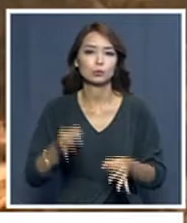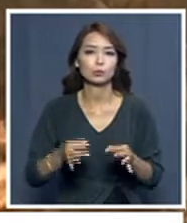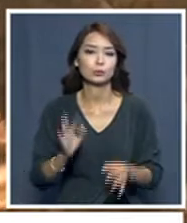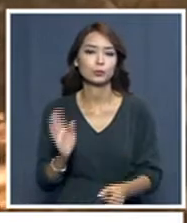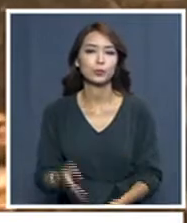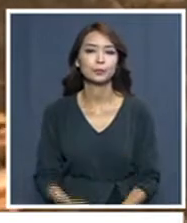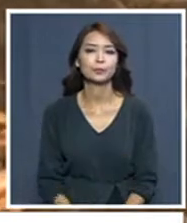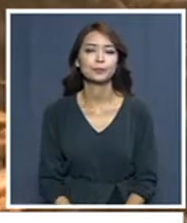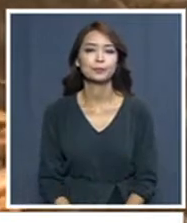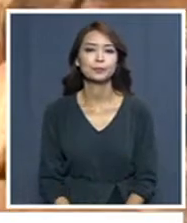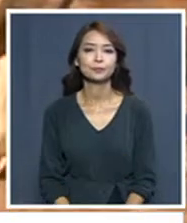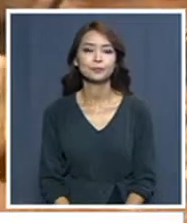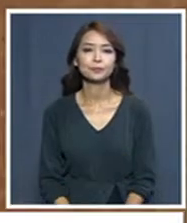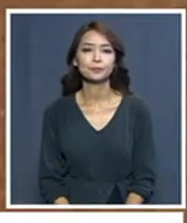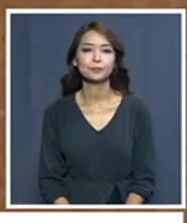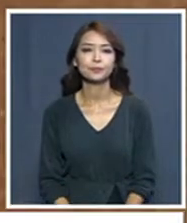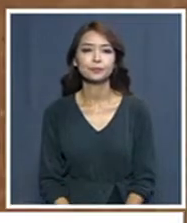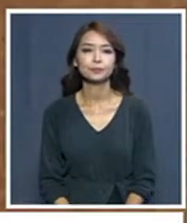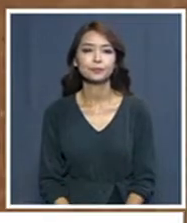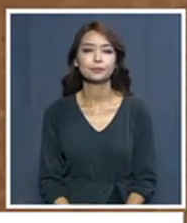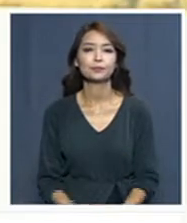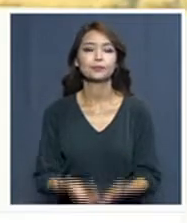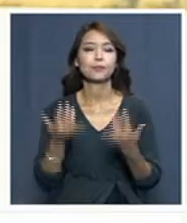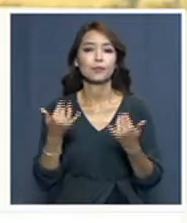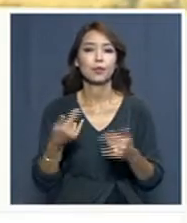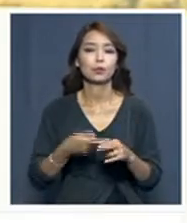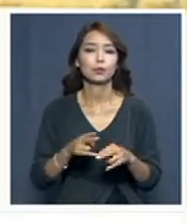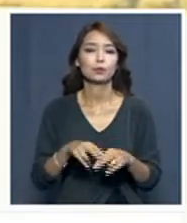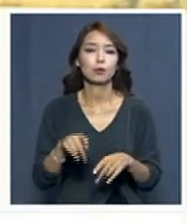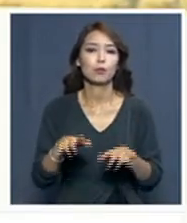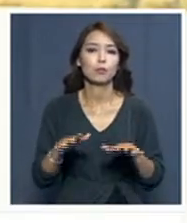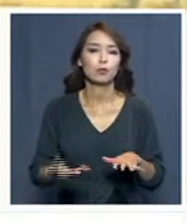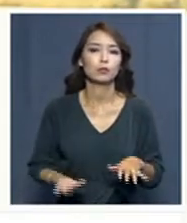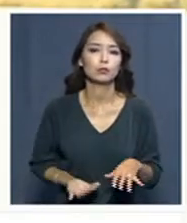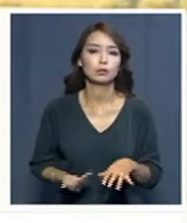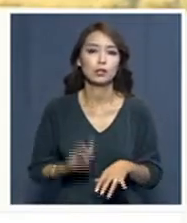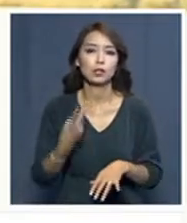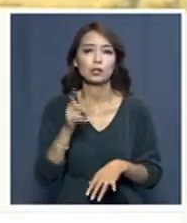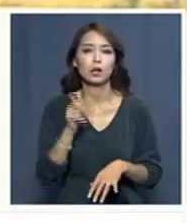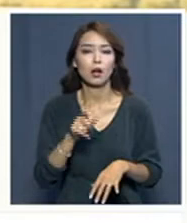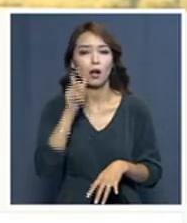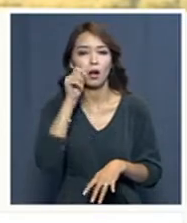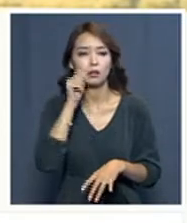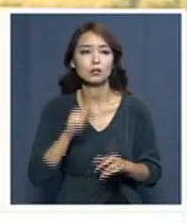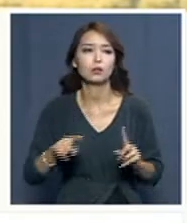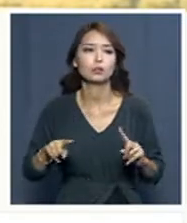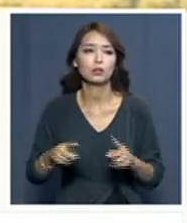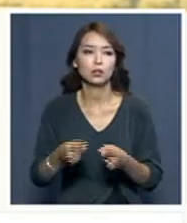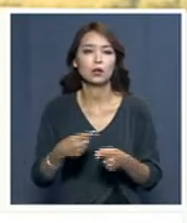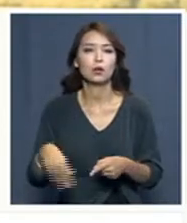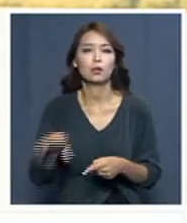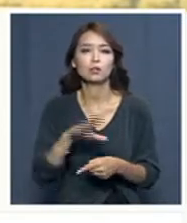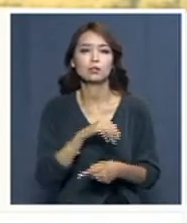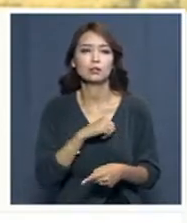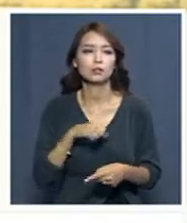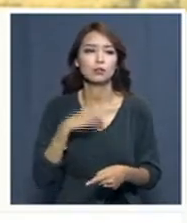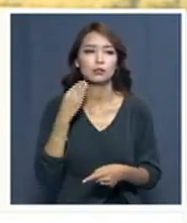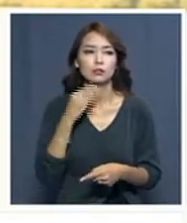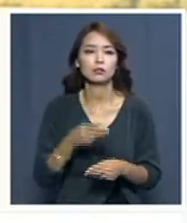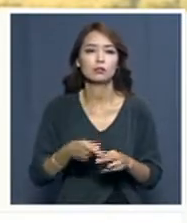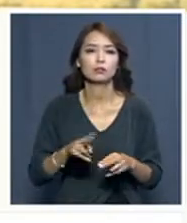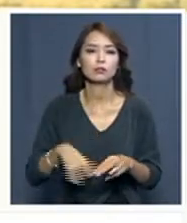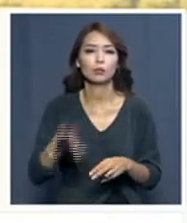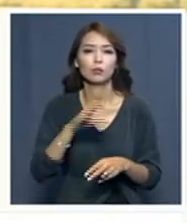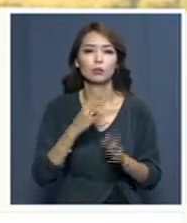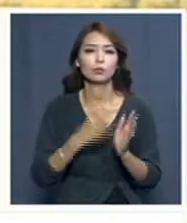бермек. Ауыл тұрғындары екі азамат ұсталған кезде қайықта бекіре тұқымдас балықтары 92 дана